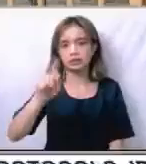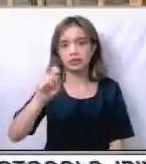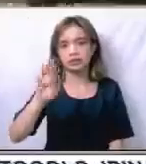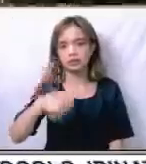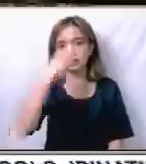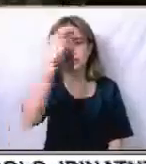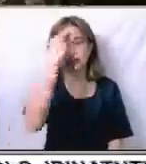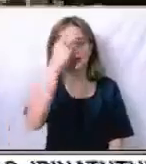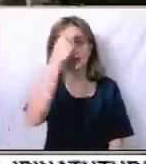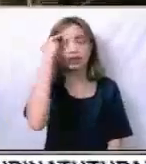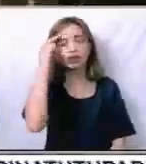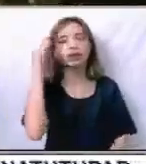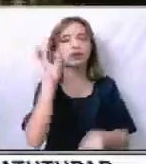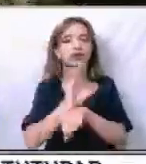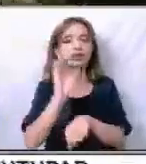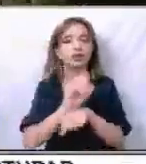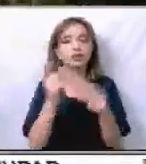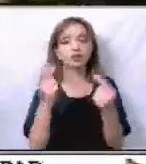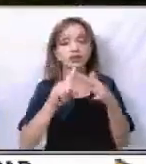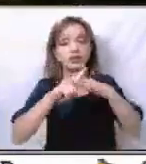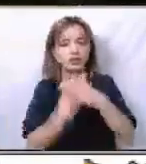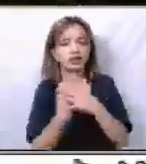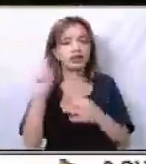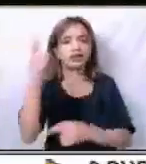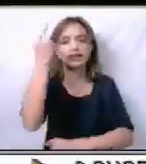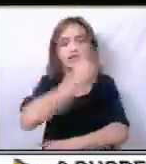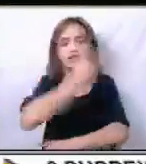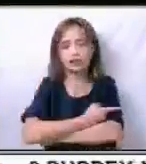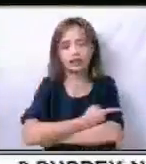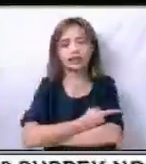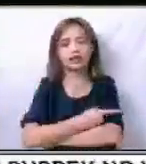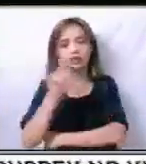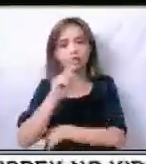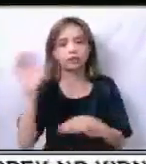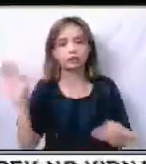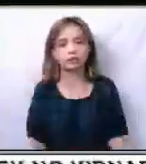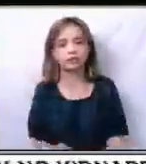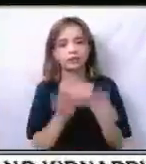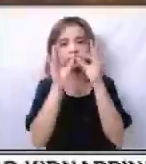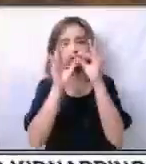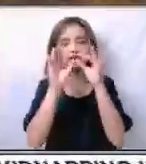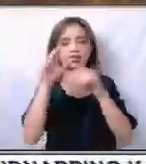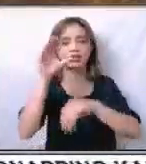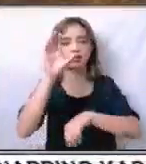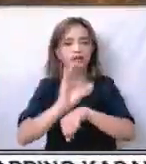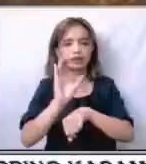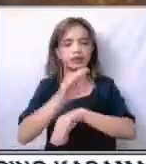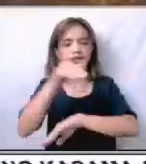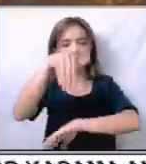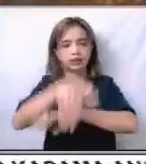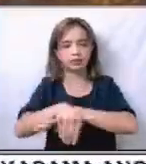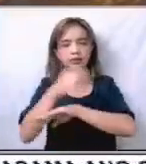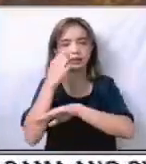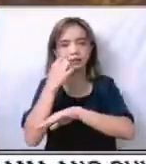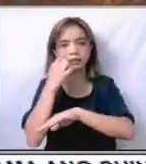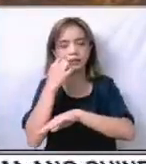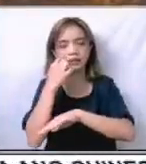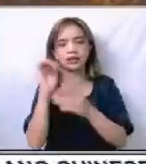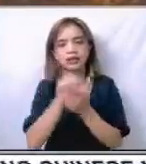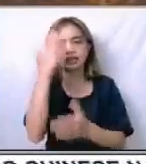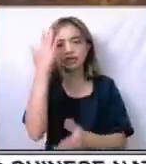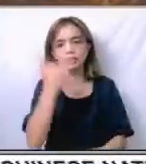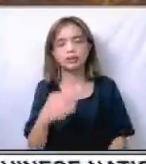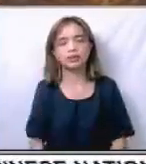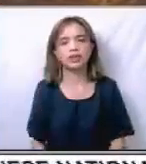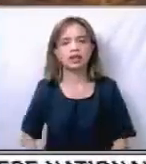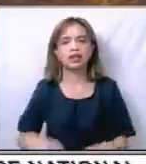Leaders sa pagsisimula ng unang araw ng Misa de Gallo o Simbang Gabi. Kaya nga, Dayan, pahirapan